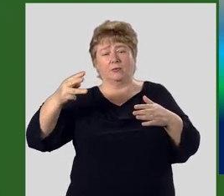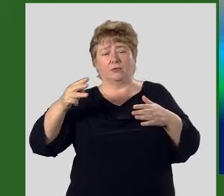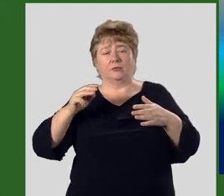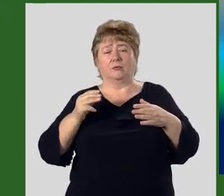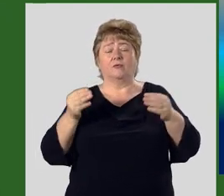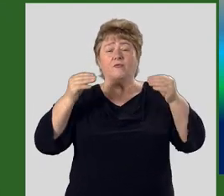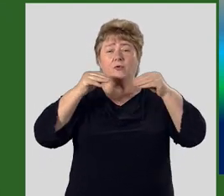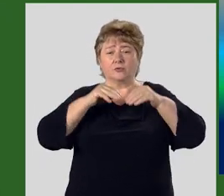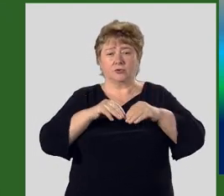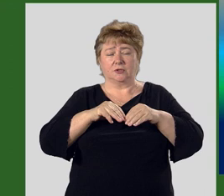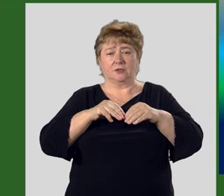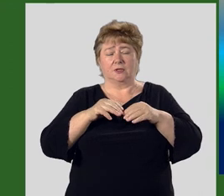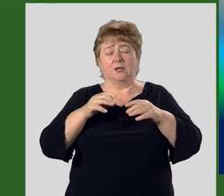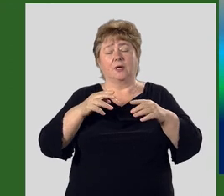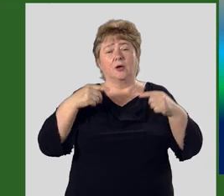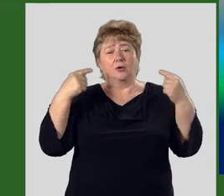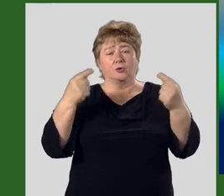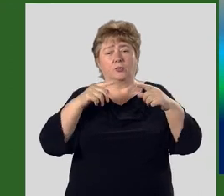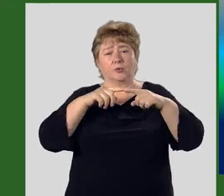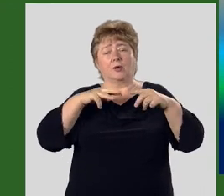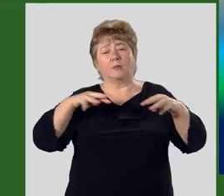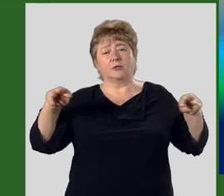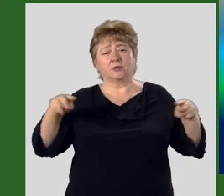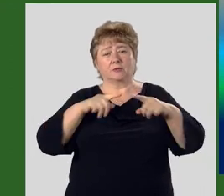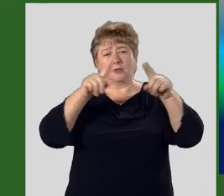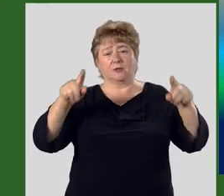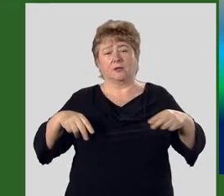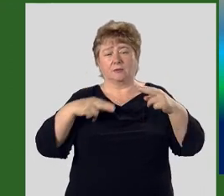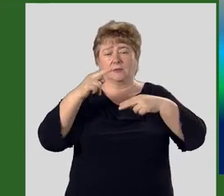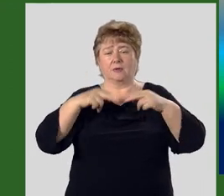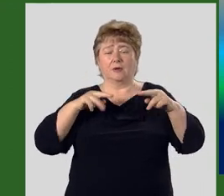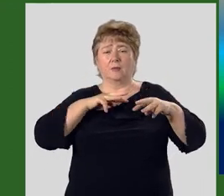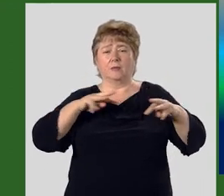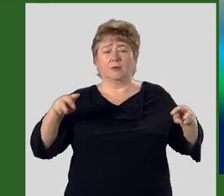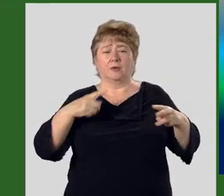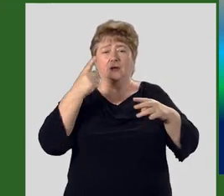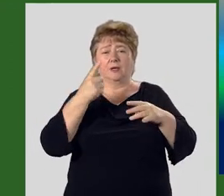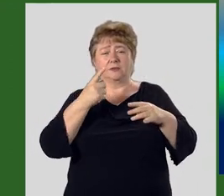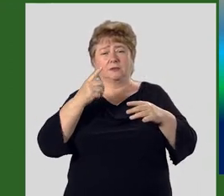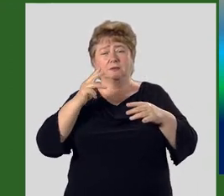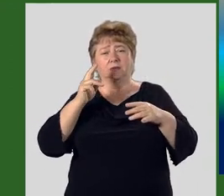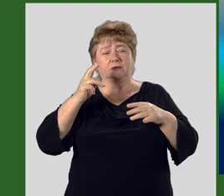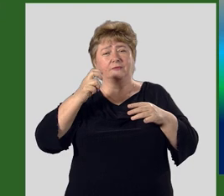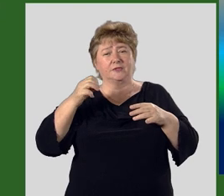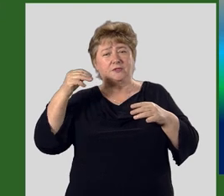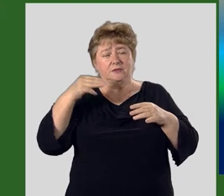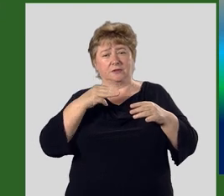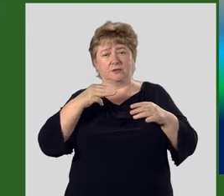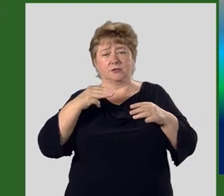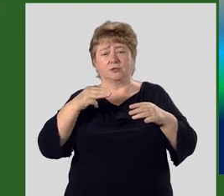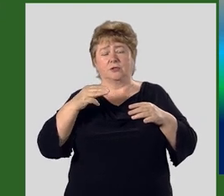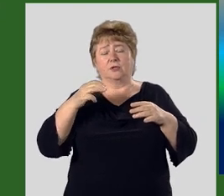миллиону включительно. И крупномасштабные карты построены в масштабах 1 к 200